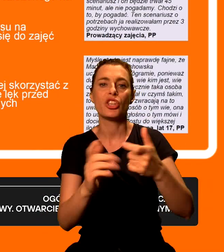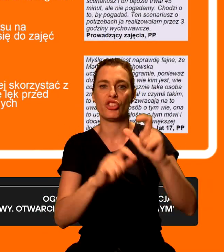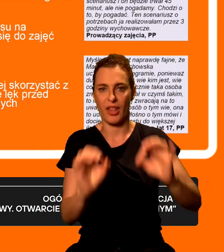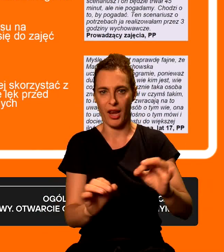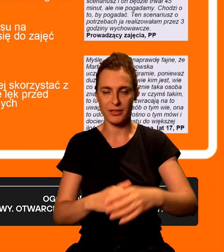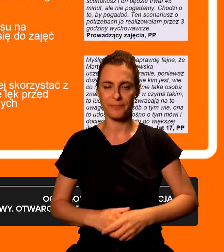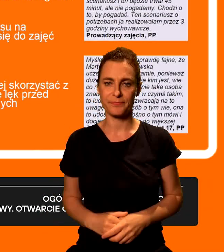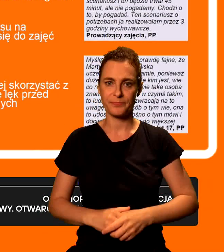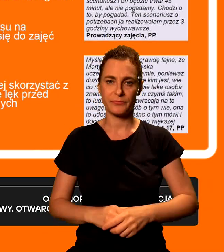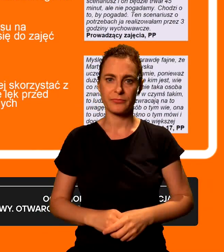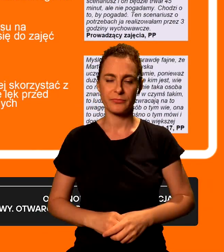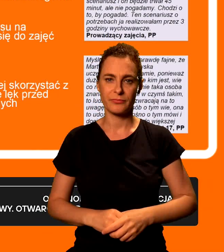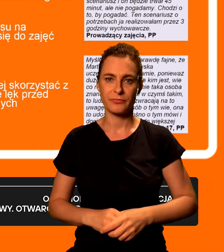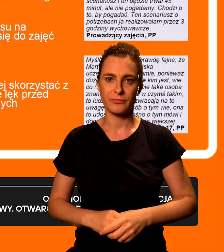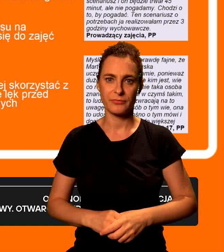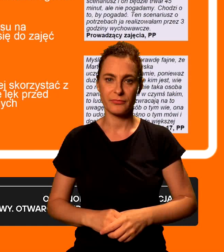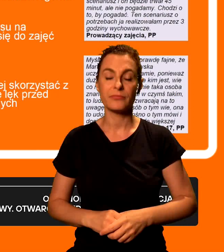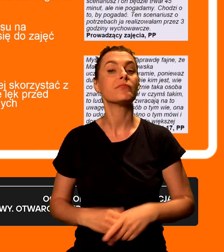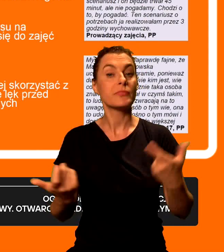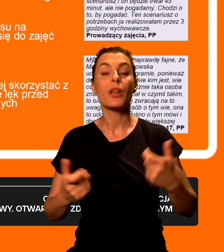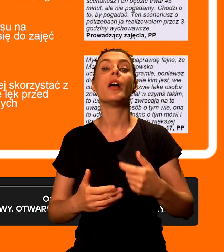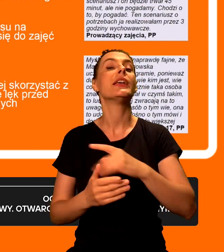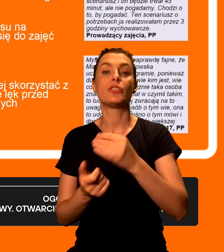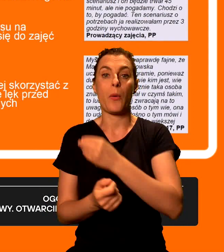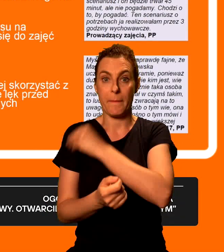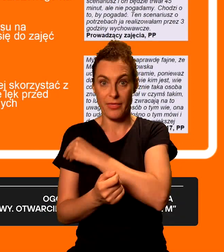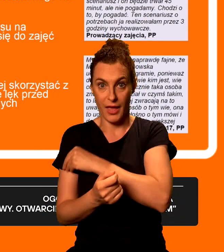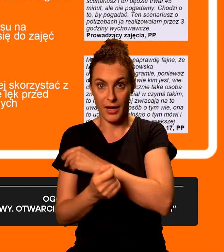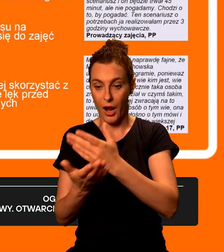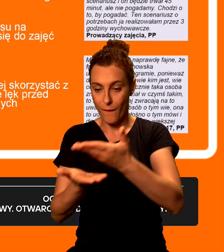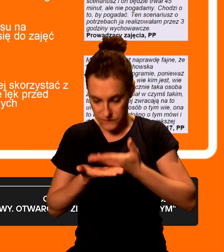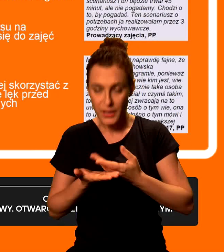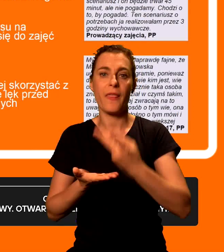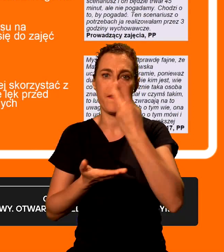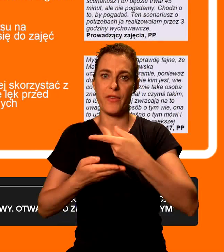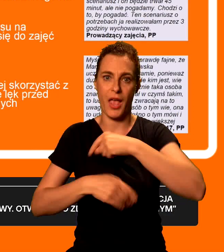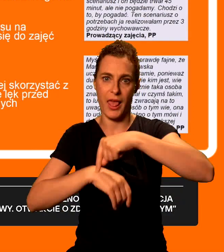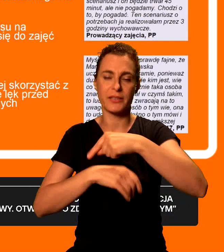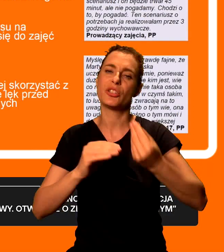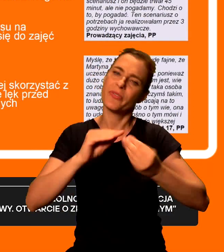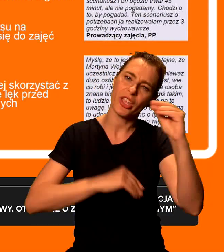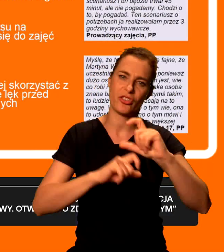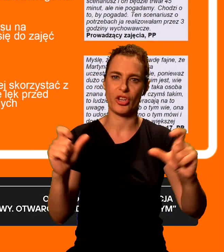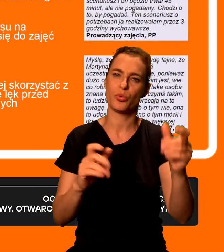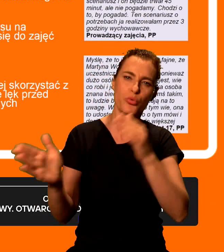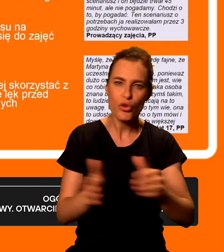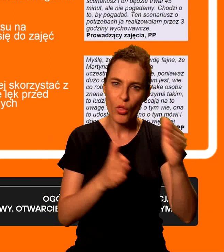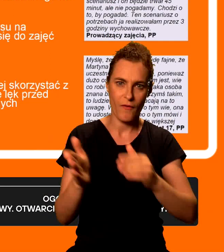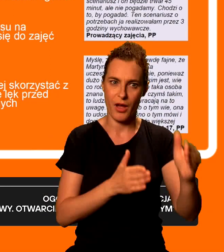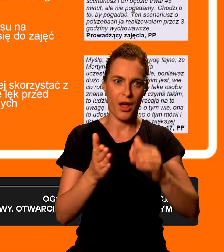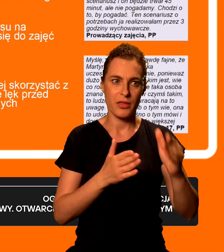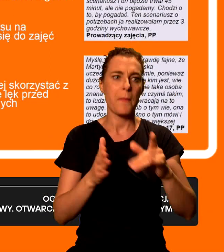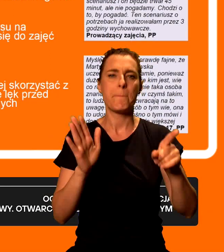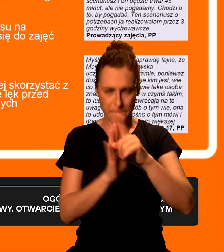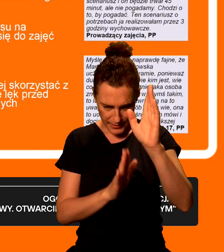tej pory zaplanowane. I materiał rozłożony na dwie lekcje, to jest to samo. I więcej czasu na przygotowanie się do zajęć. Ten problem będzie rozwiązany,